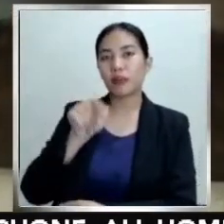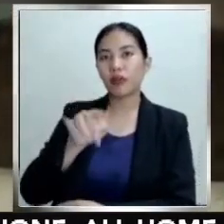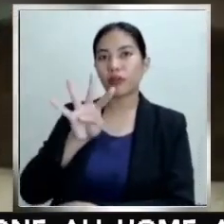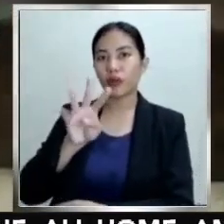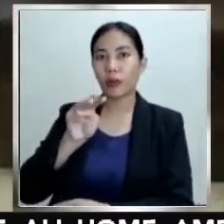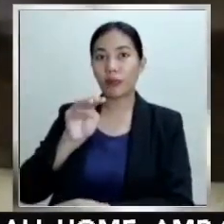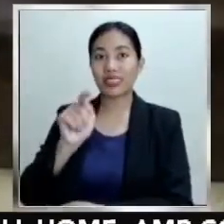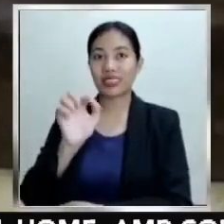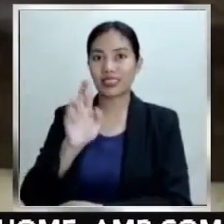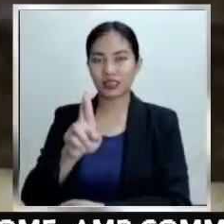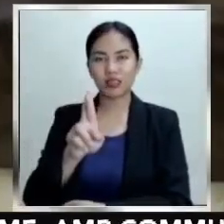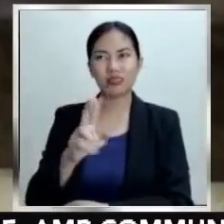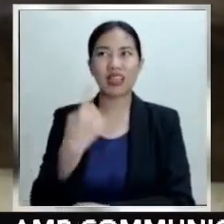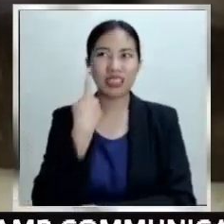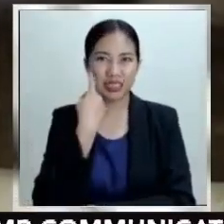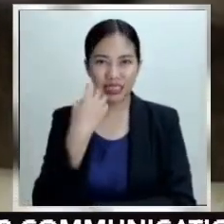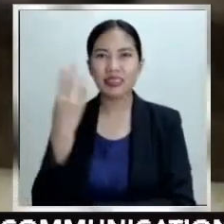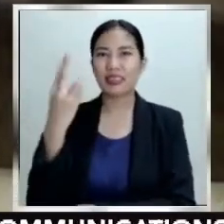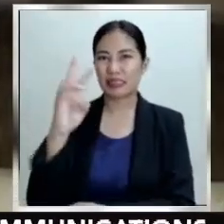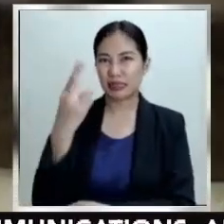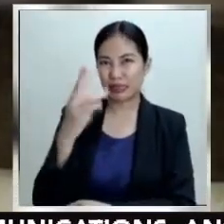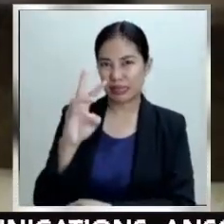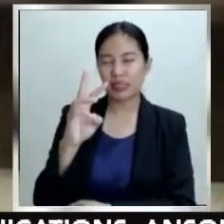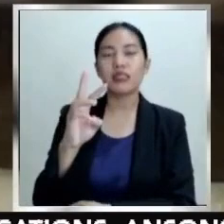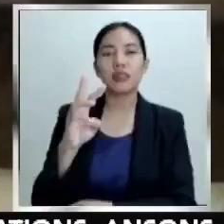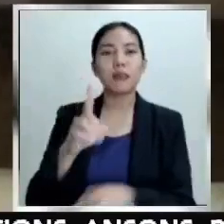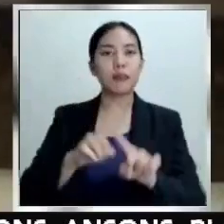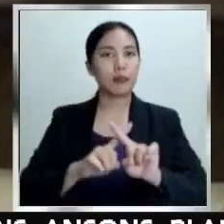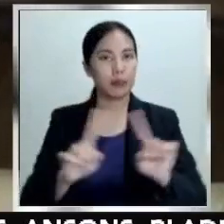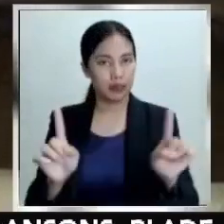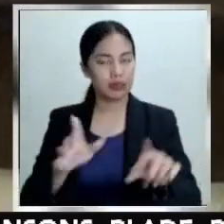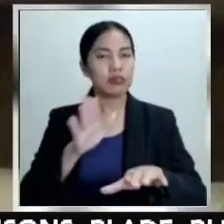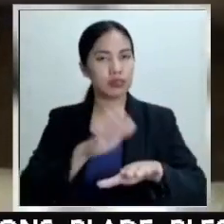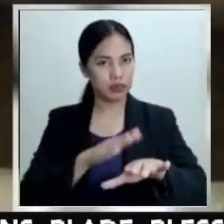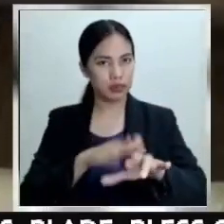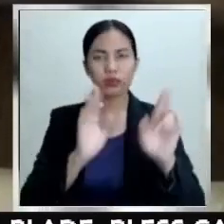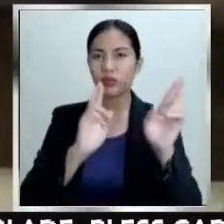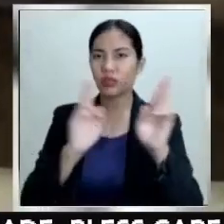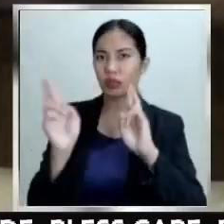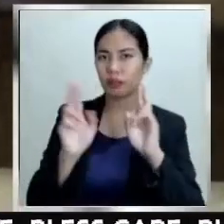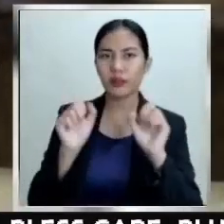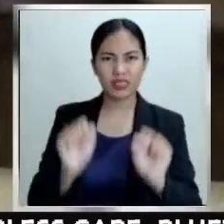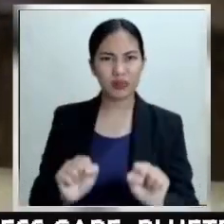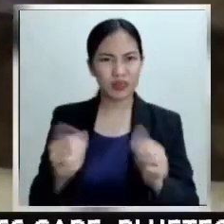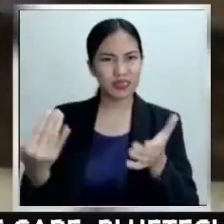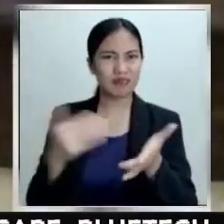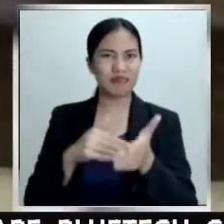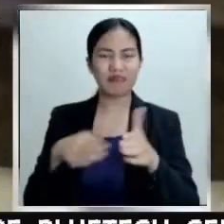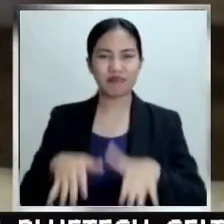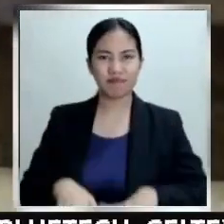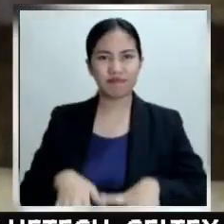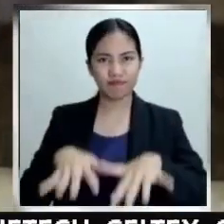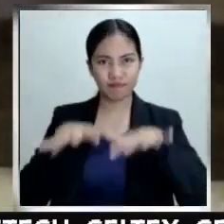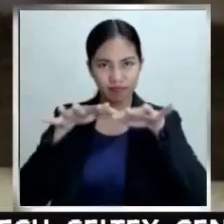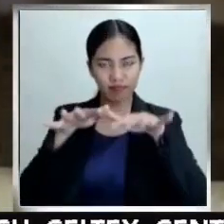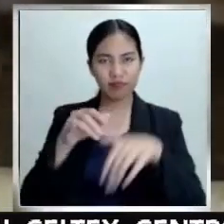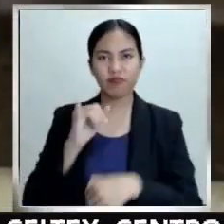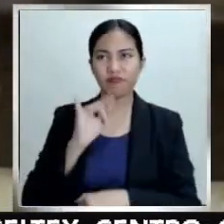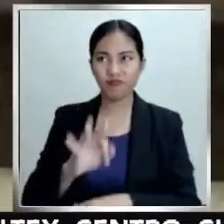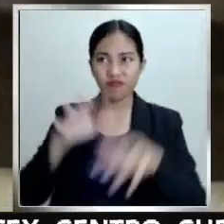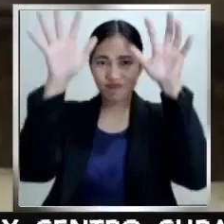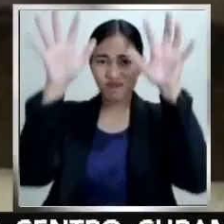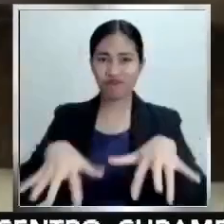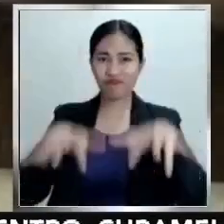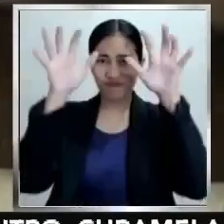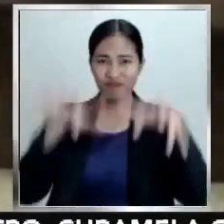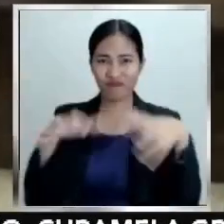meters. Pero palala ng LGU, maging alerto pa rin po dahil posible pa rin tumaas ang tubig sa Marikina River kung umulan ng malakas sa mga bundok